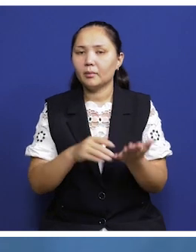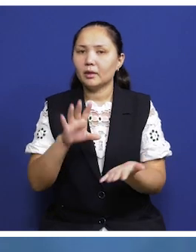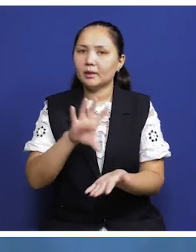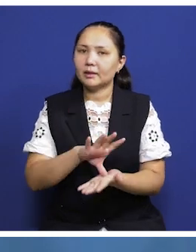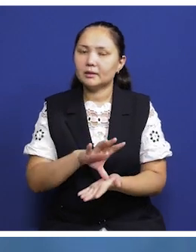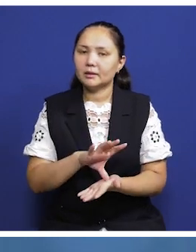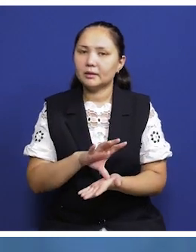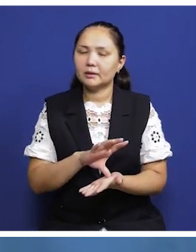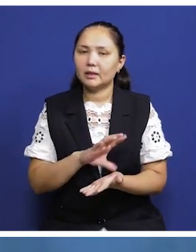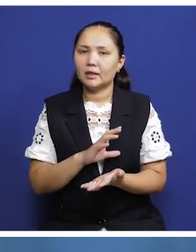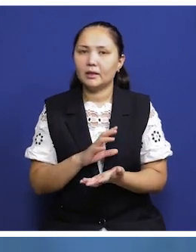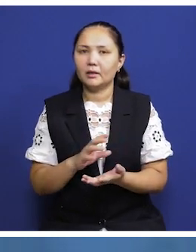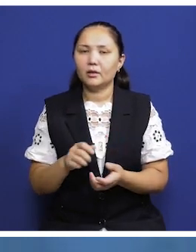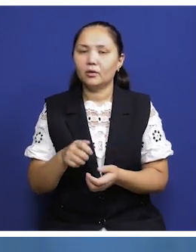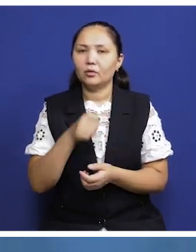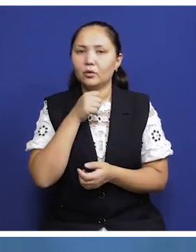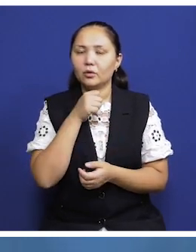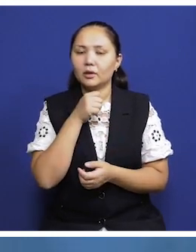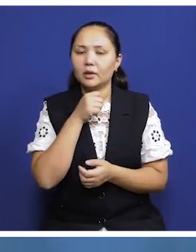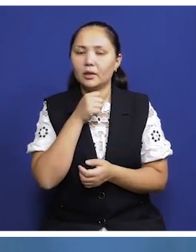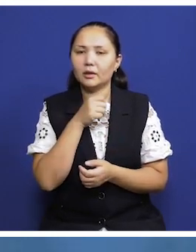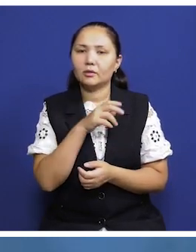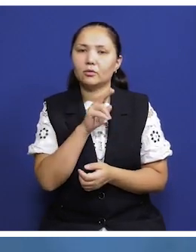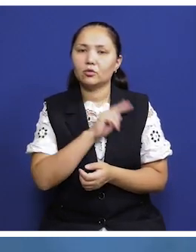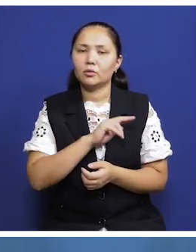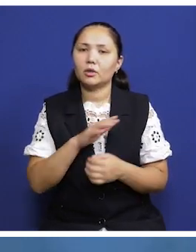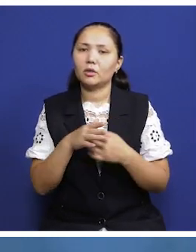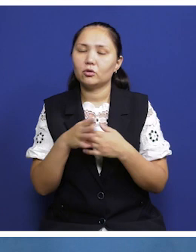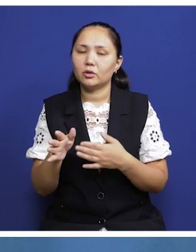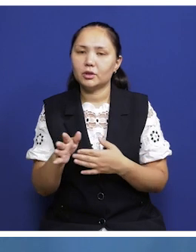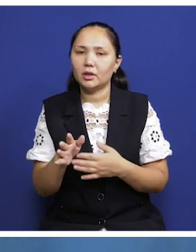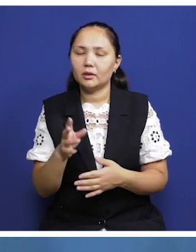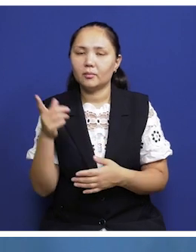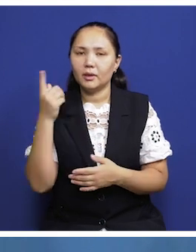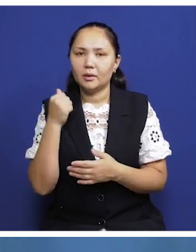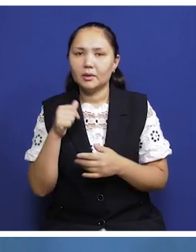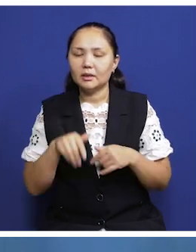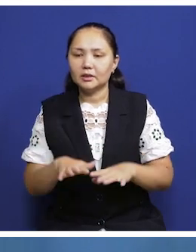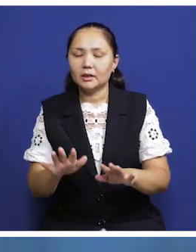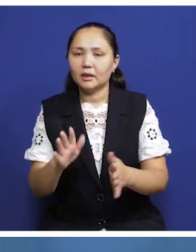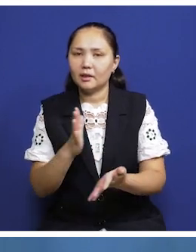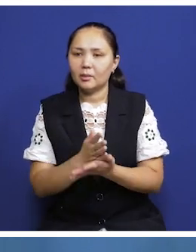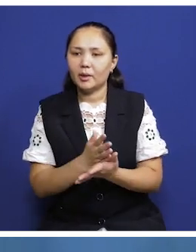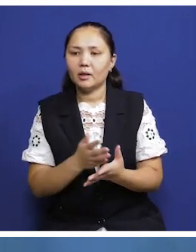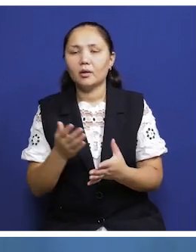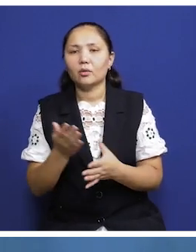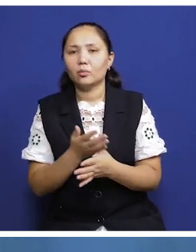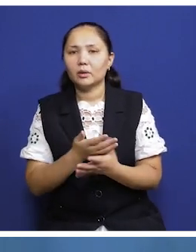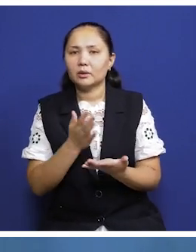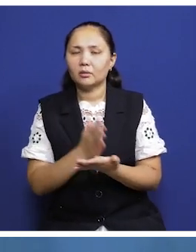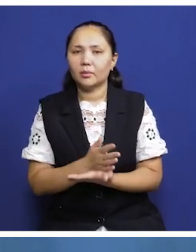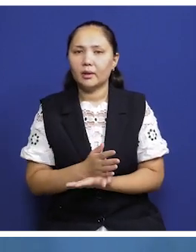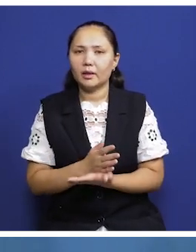oturmuşlar. Sebebi bu ülken mümkünçlük veren. Biz de bunu berip oturganın, şimdi canaylarından jasalını oturup, kalılarda tağı basıla